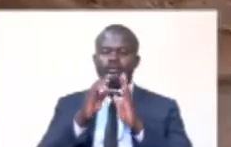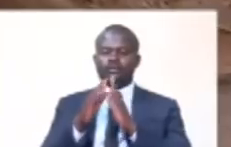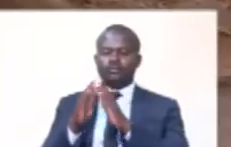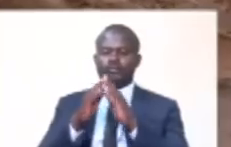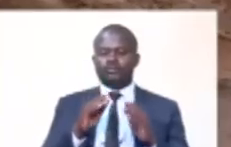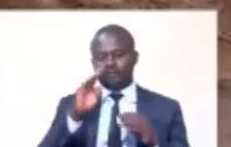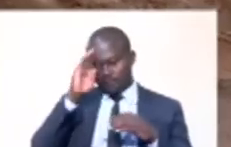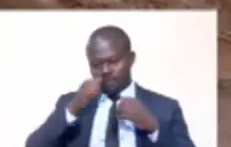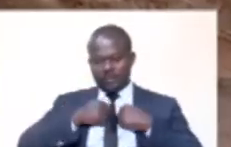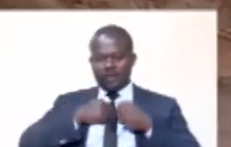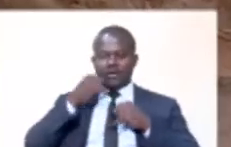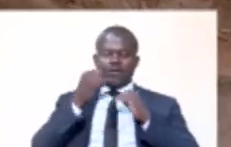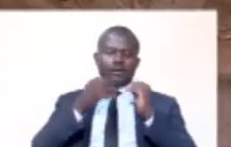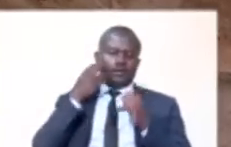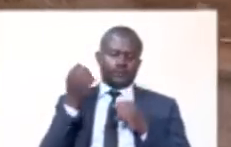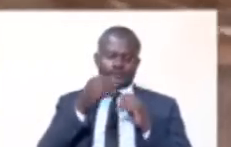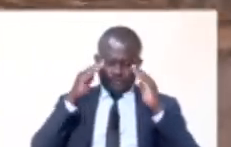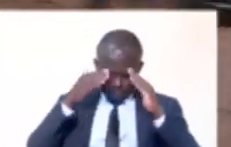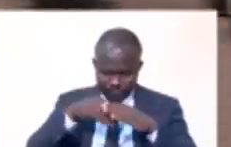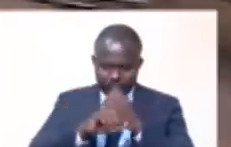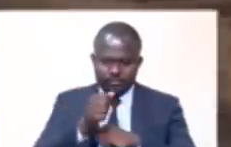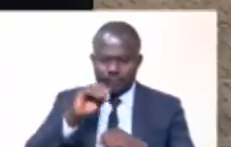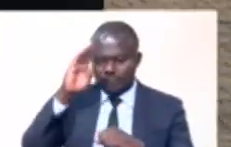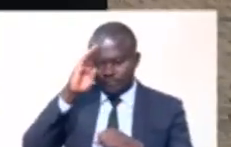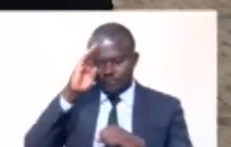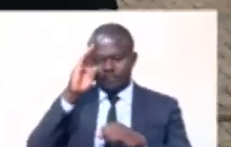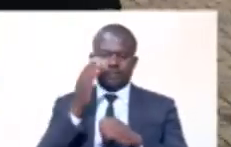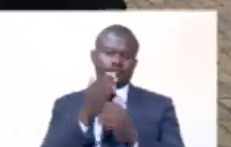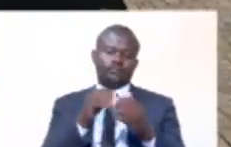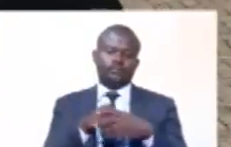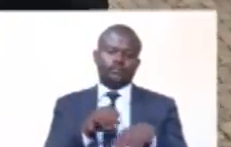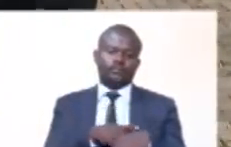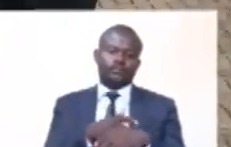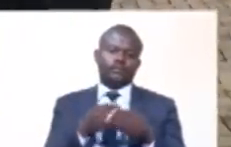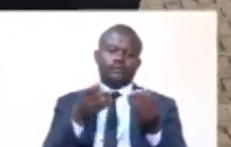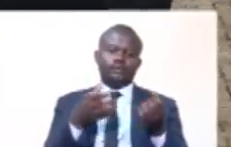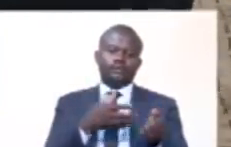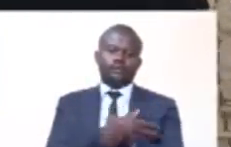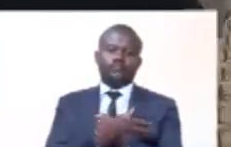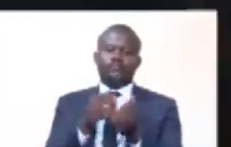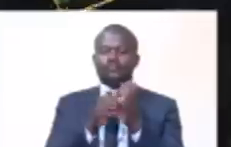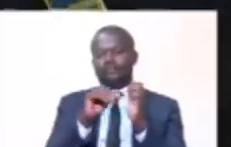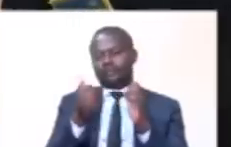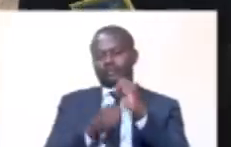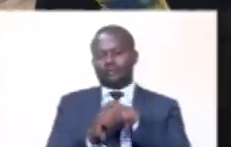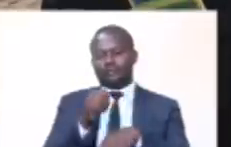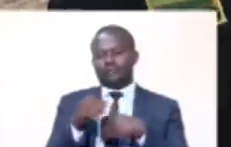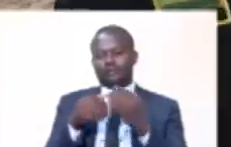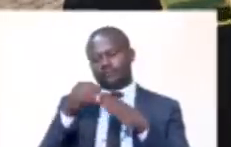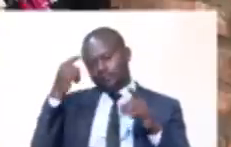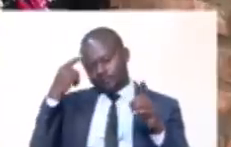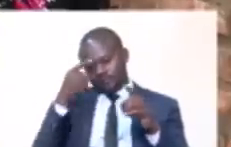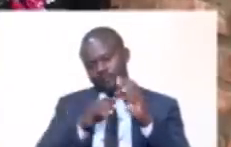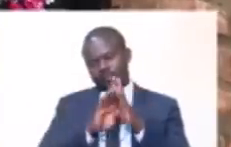Polisi y'u Rwanda yasoje ukwezi kwahariwe ibikorwa bya polisi iha abaturage batishoboye inzu zo guturamo ndetse n'ibindi bikorwa bigamije